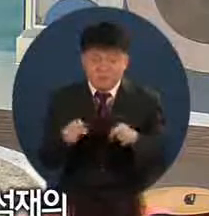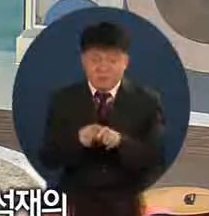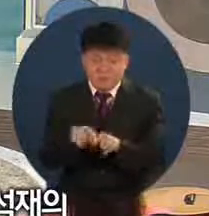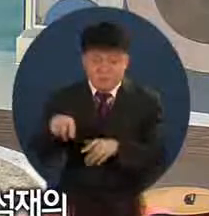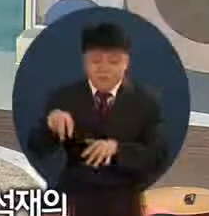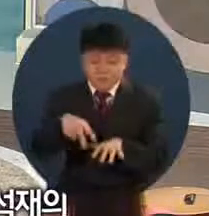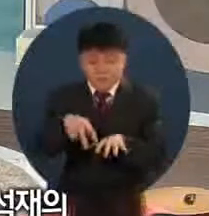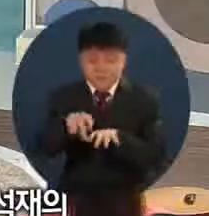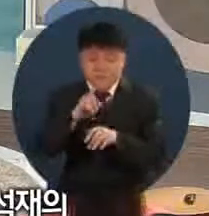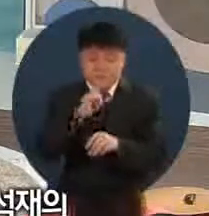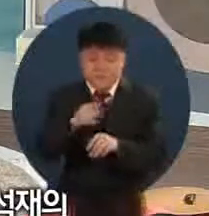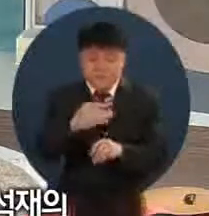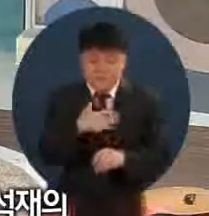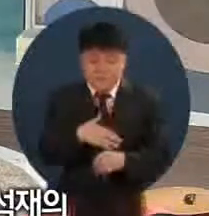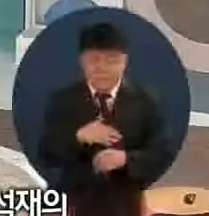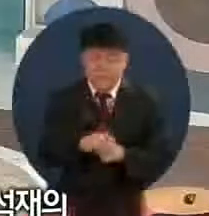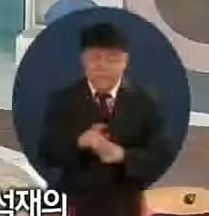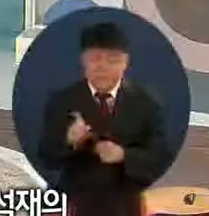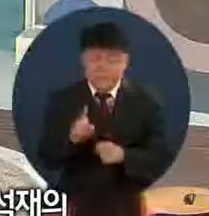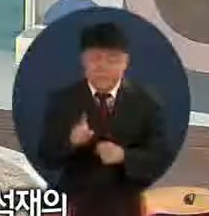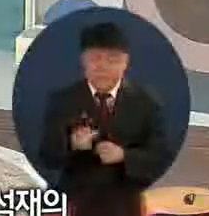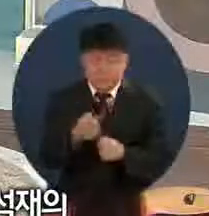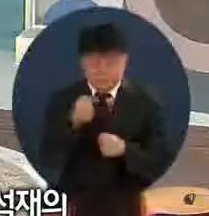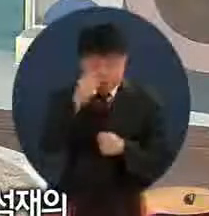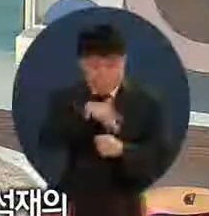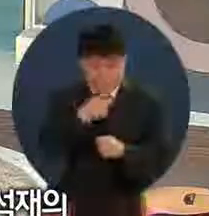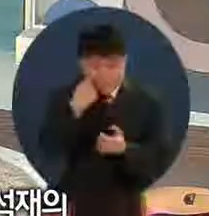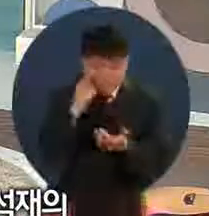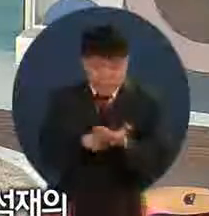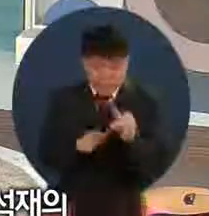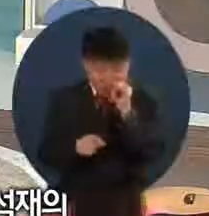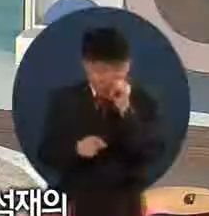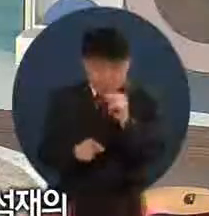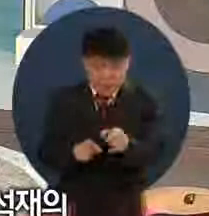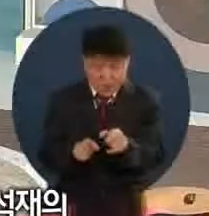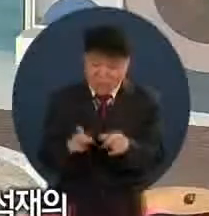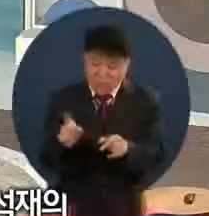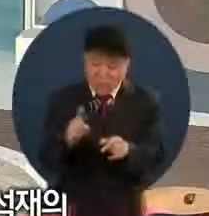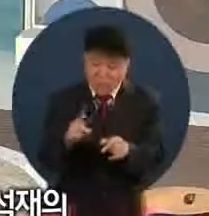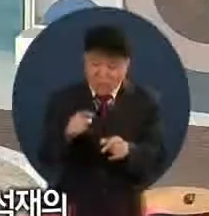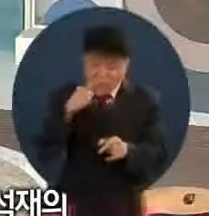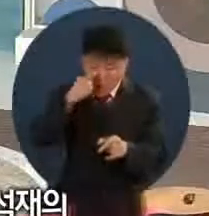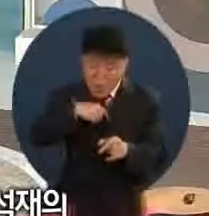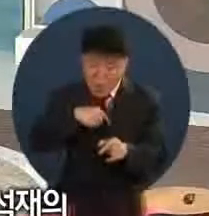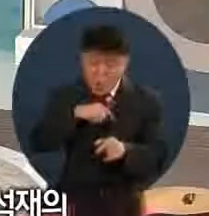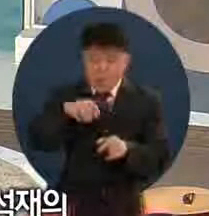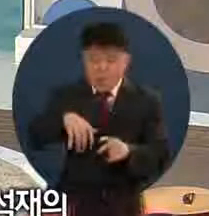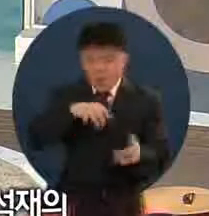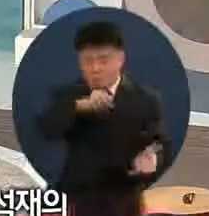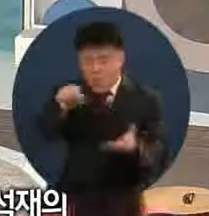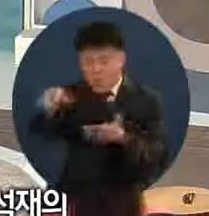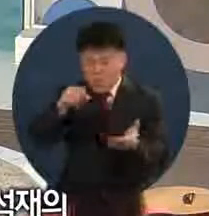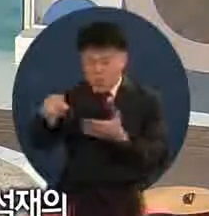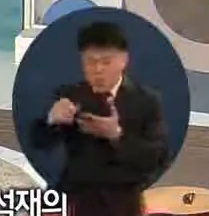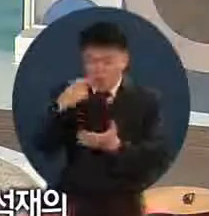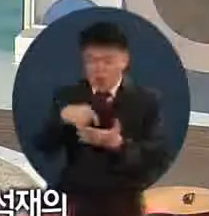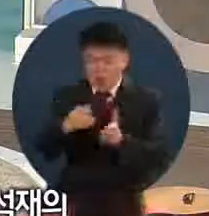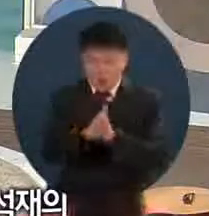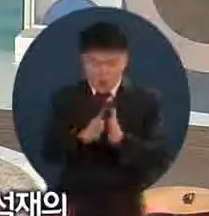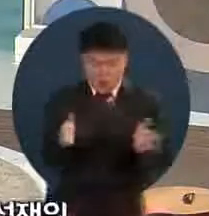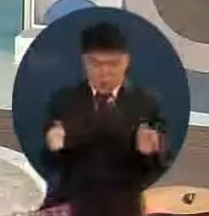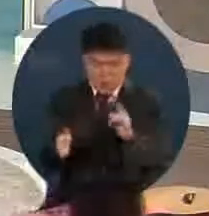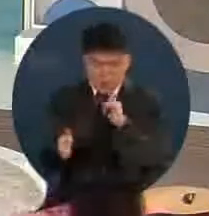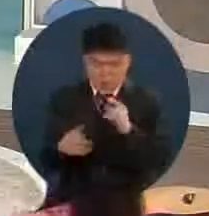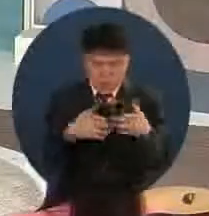부모격이 되는 겁니다. 그래서 이것이 발견되니까 이제는 이것이 동양으로 전수되는 거죠. 그래서 이제는 여기서부터는 번역이